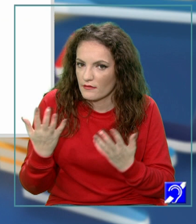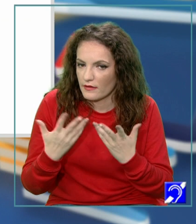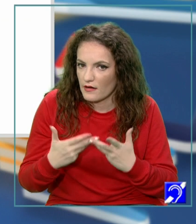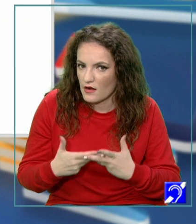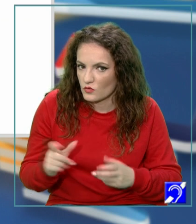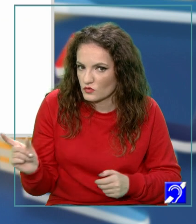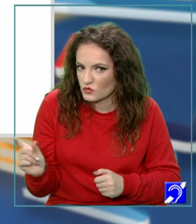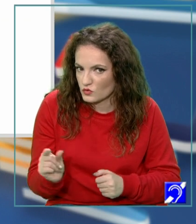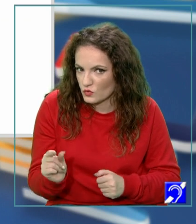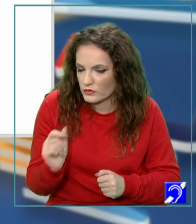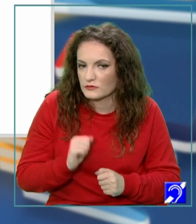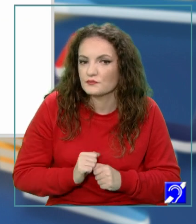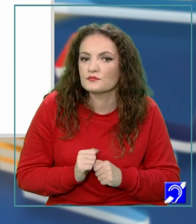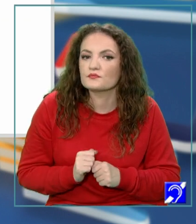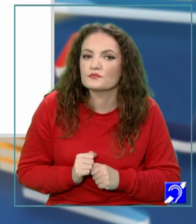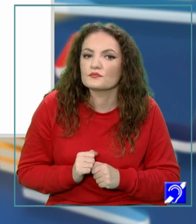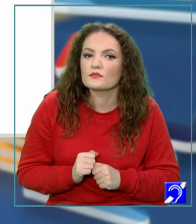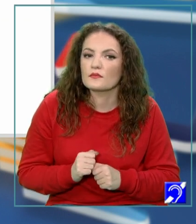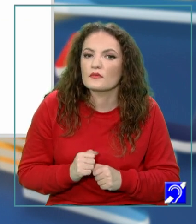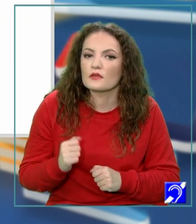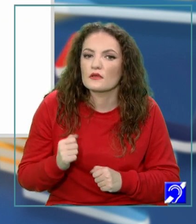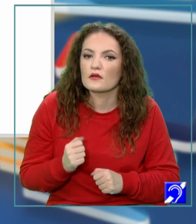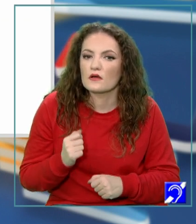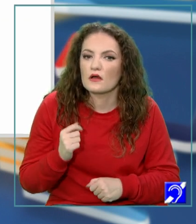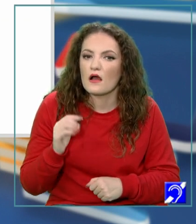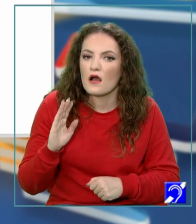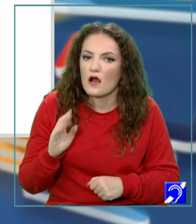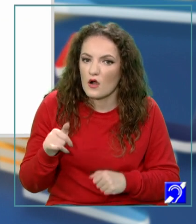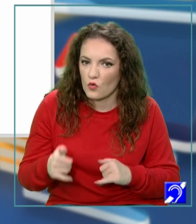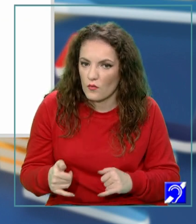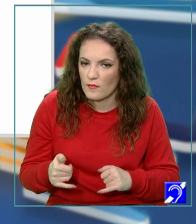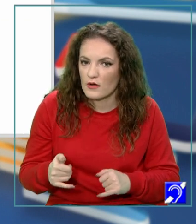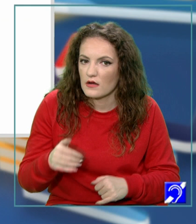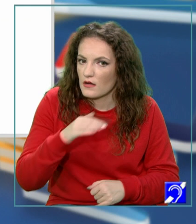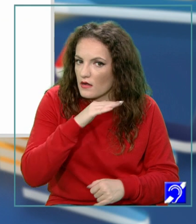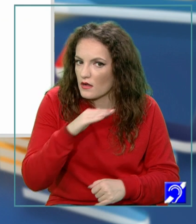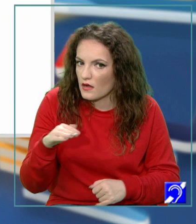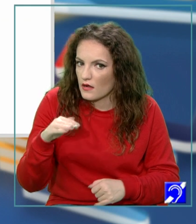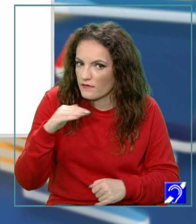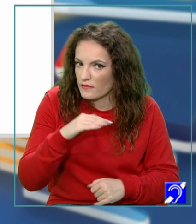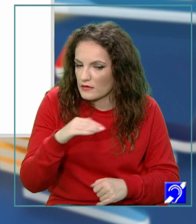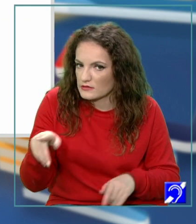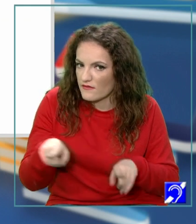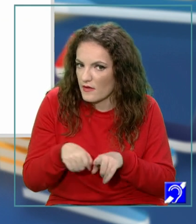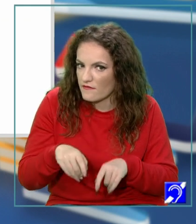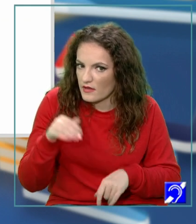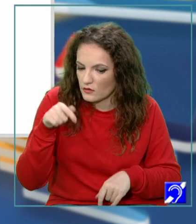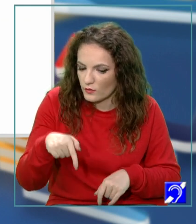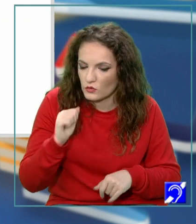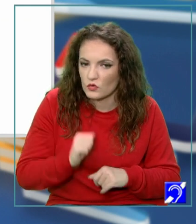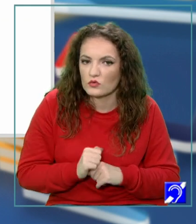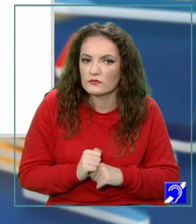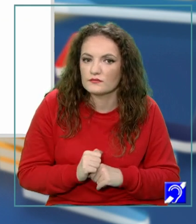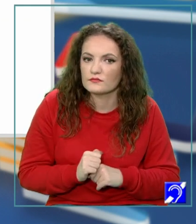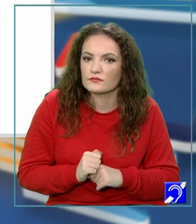scrie 1 minus x pe lângă 1 plus x plus 2 supra x plus 1. Acum trebuie să aducem la aceeași numitor. Observăm că numitorul meu comun este